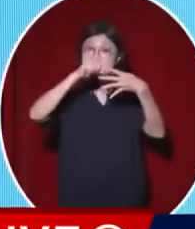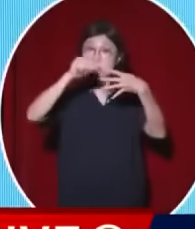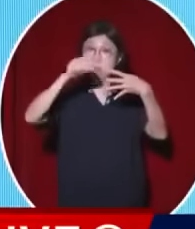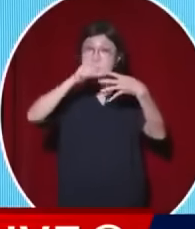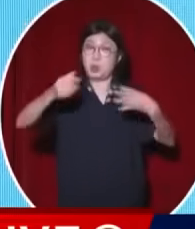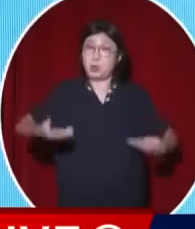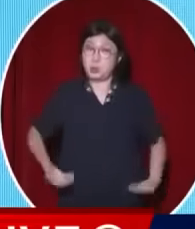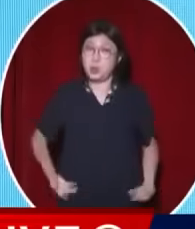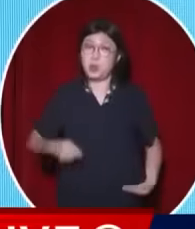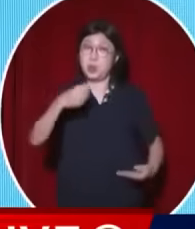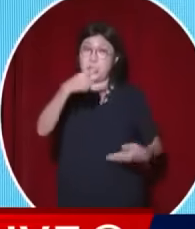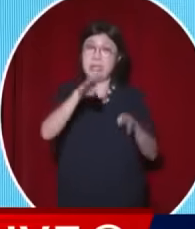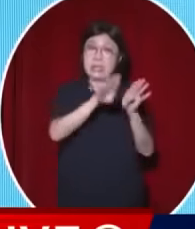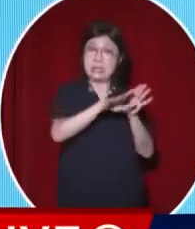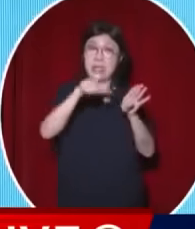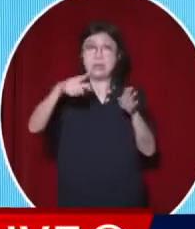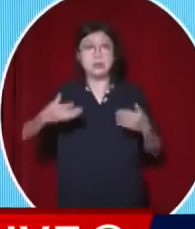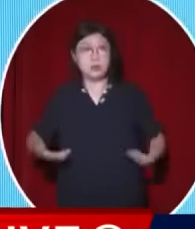始实施，